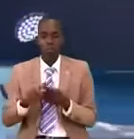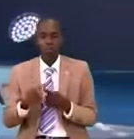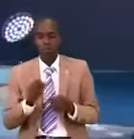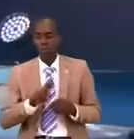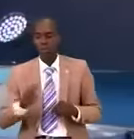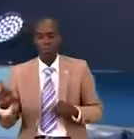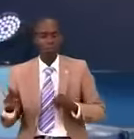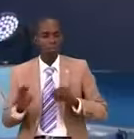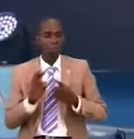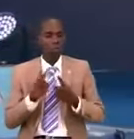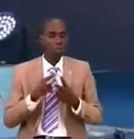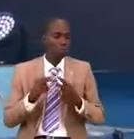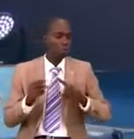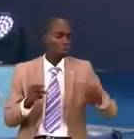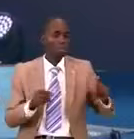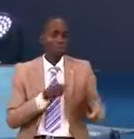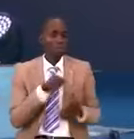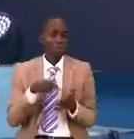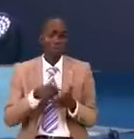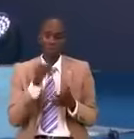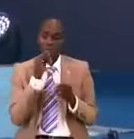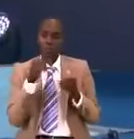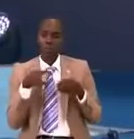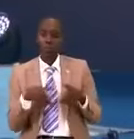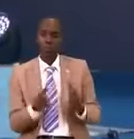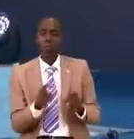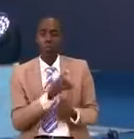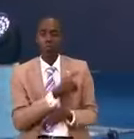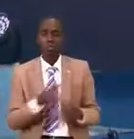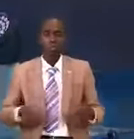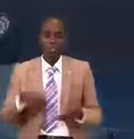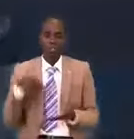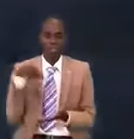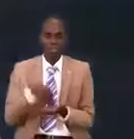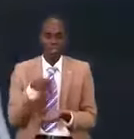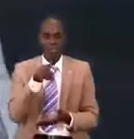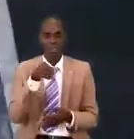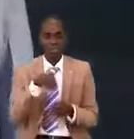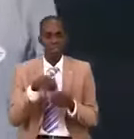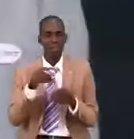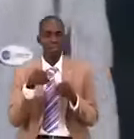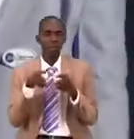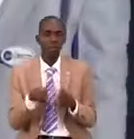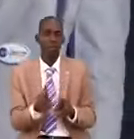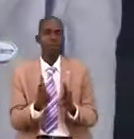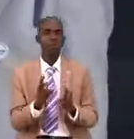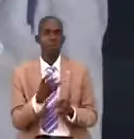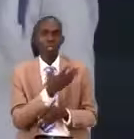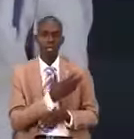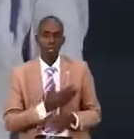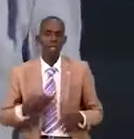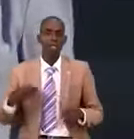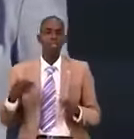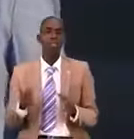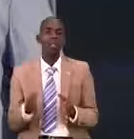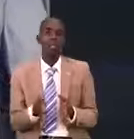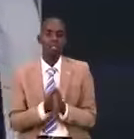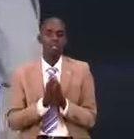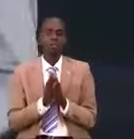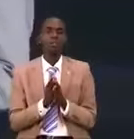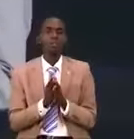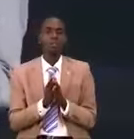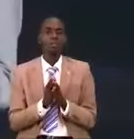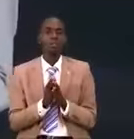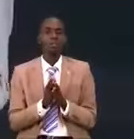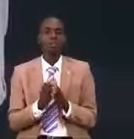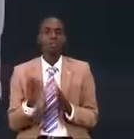dans le chemin et demander où est le bon chemin l'ancien sentier et